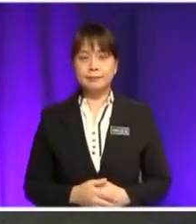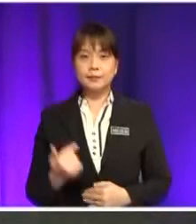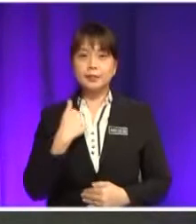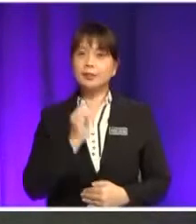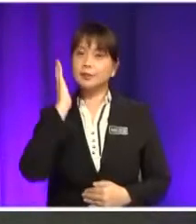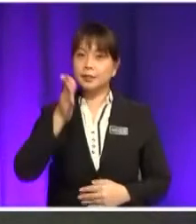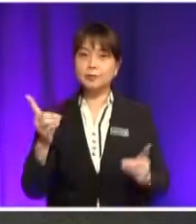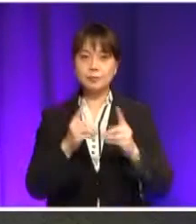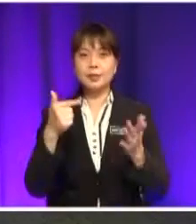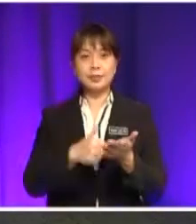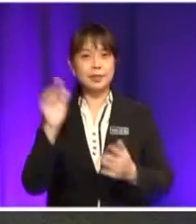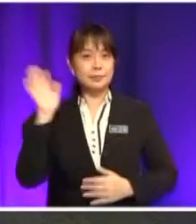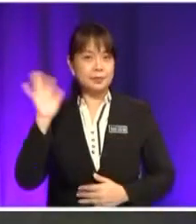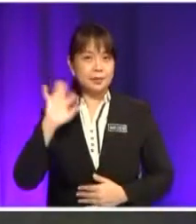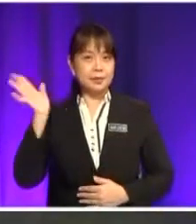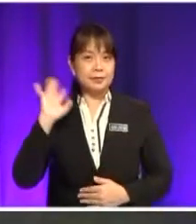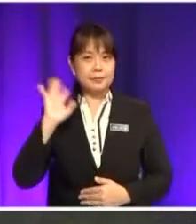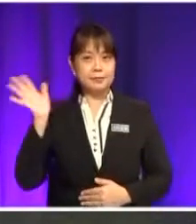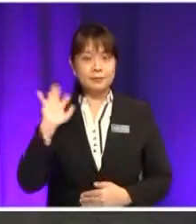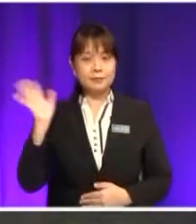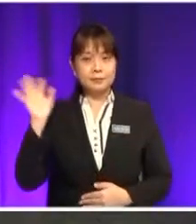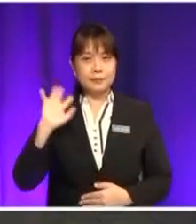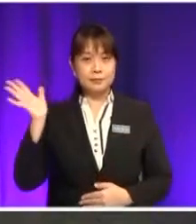jumpa lagi Bye semua